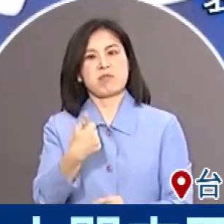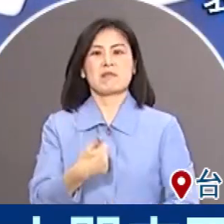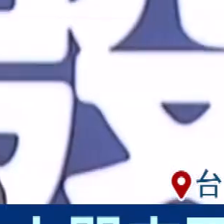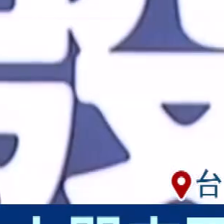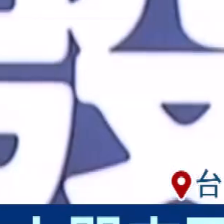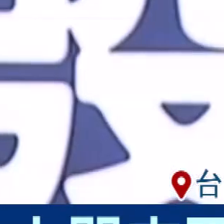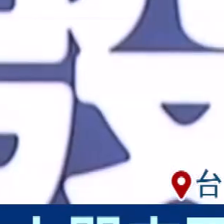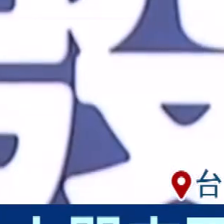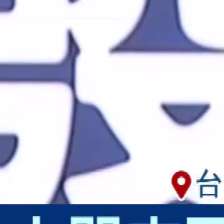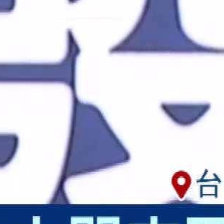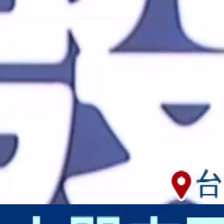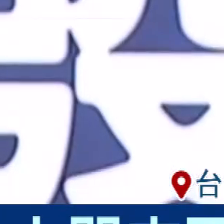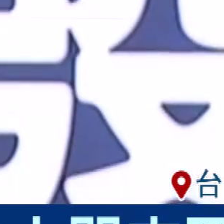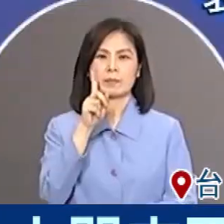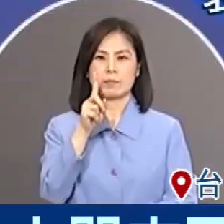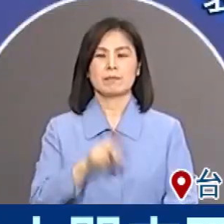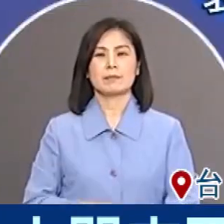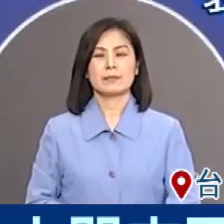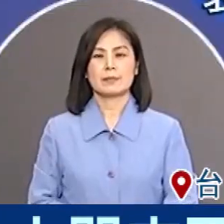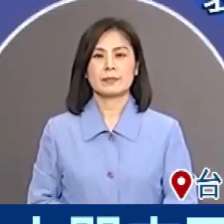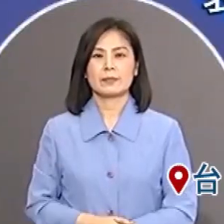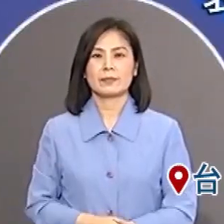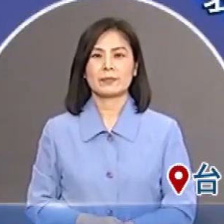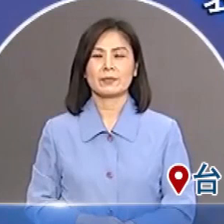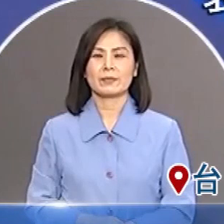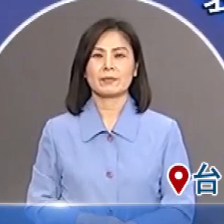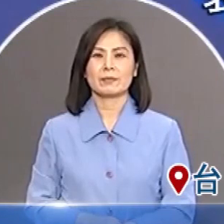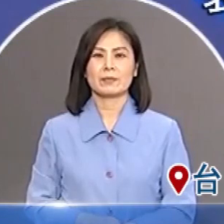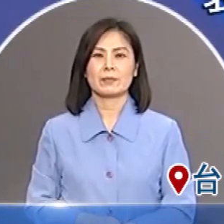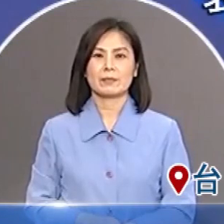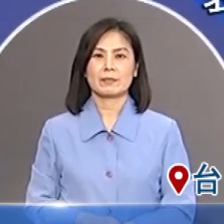外周习伟则是大展歌喉。